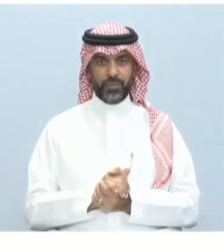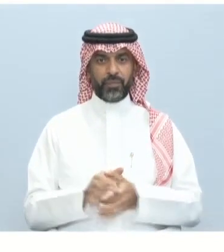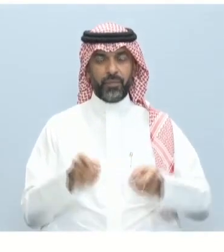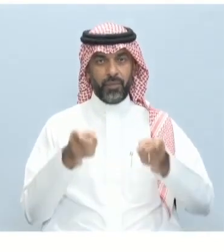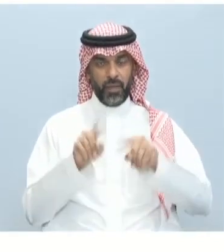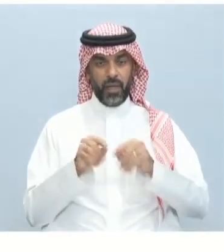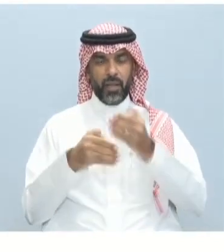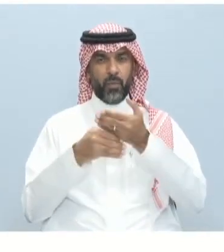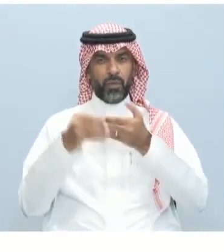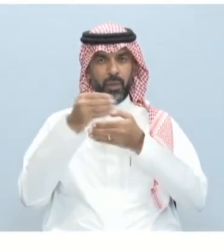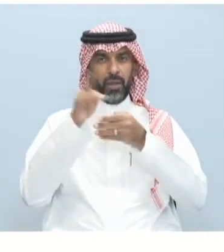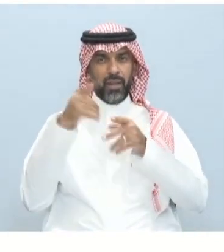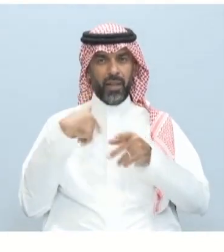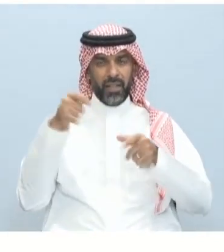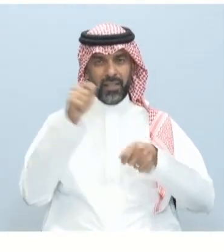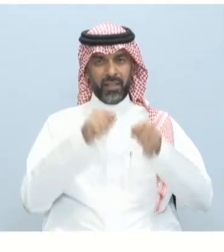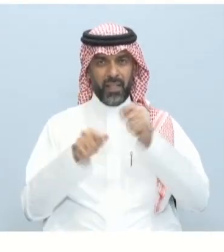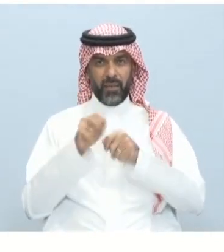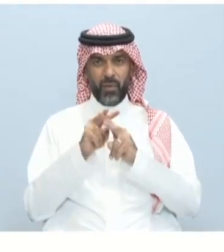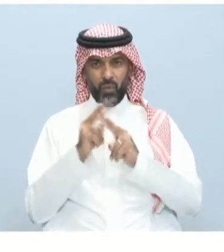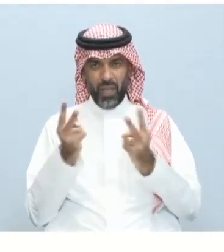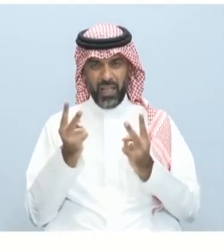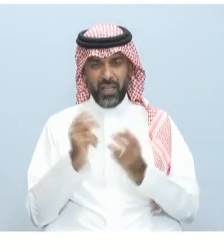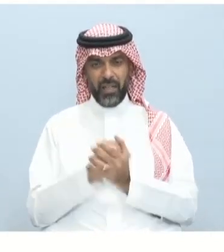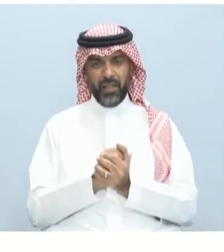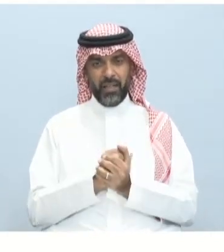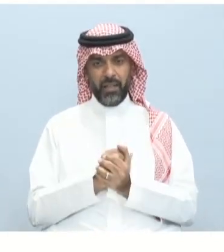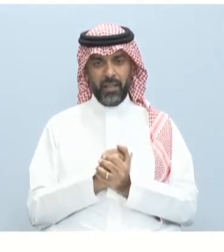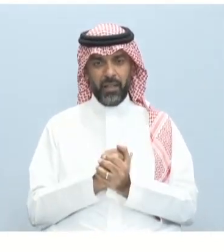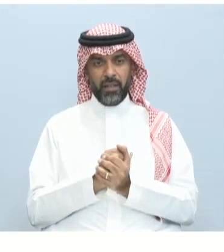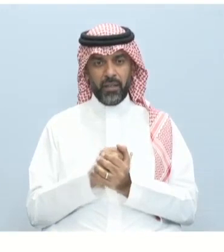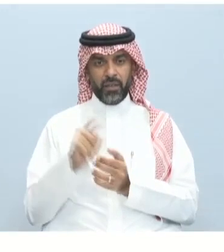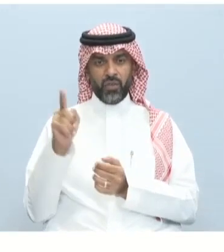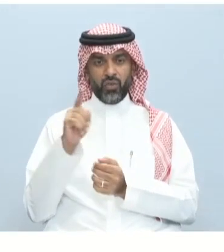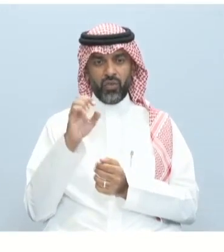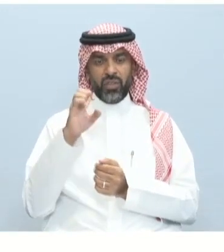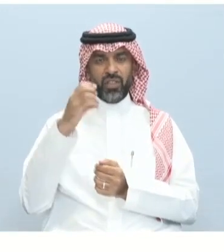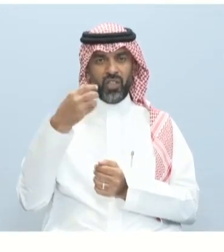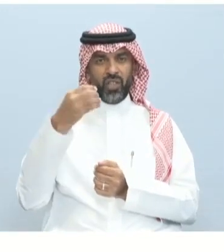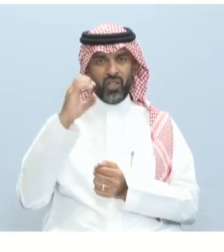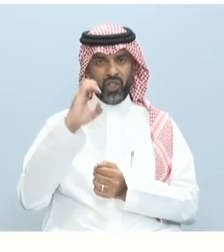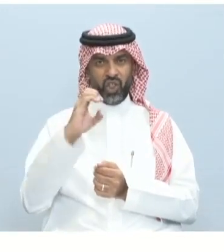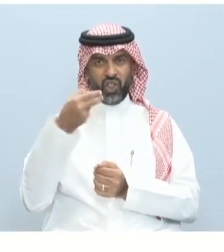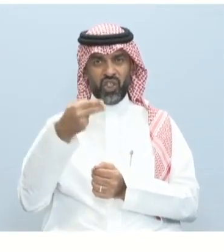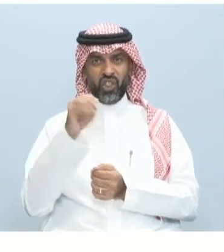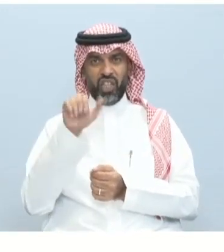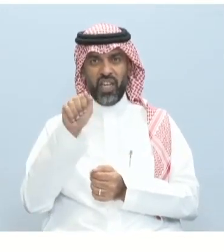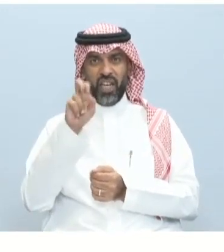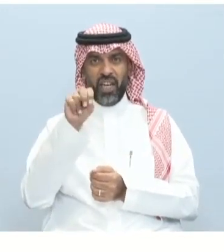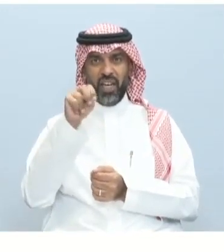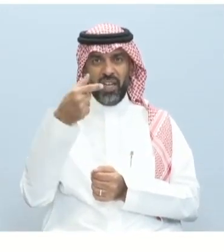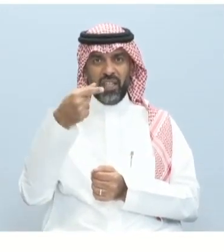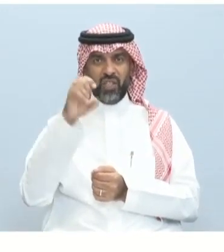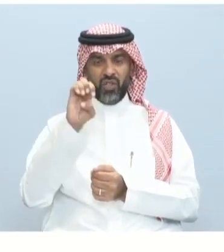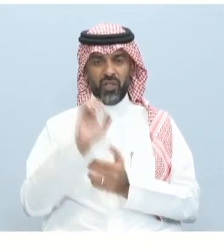أيضاً من اللبنات التي سنستخدمها في المتغيرات change custom number by one، تغيير قيمة المتغير